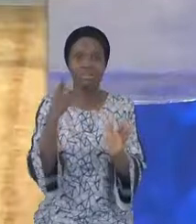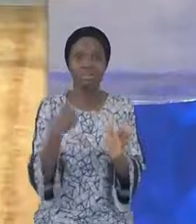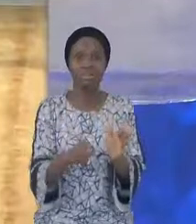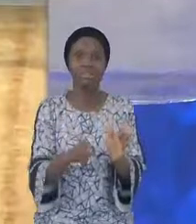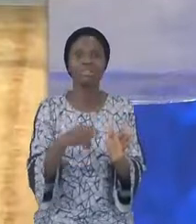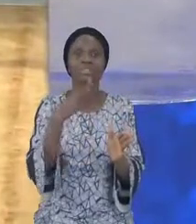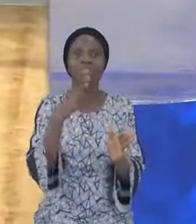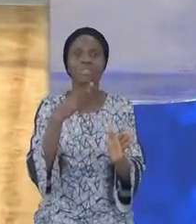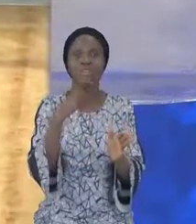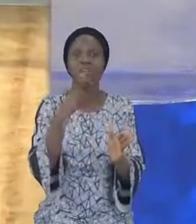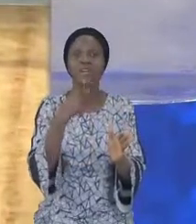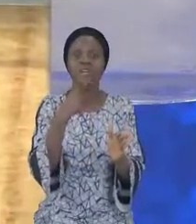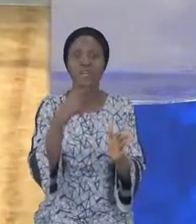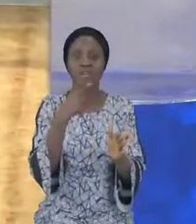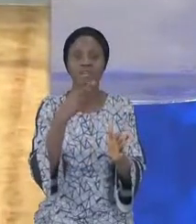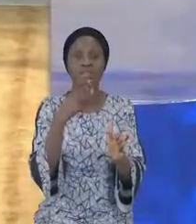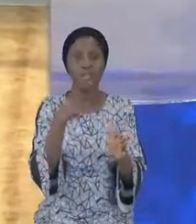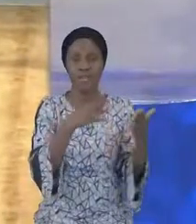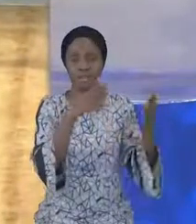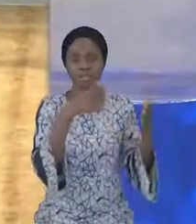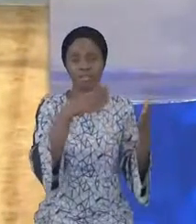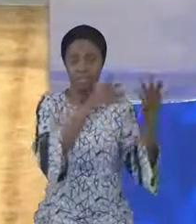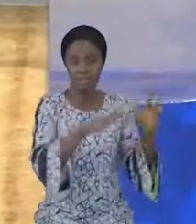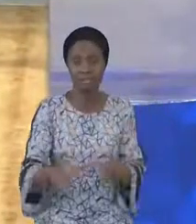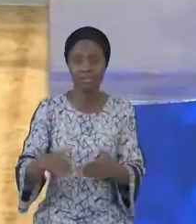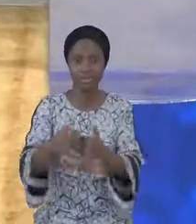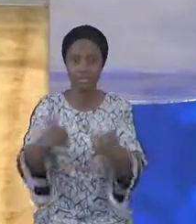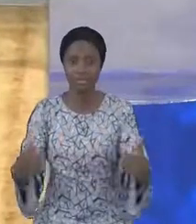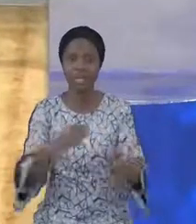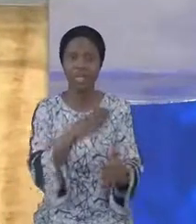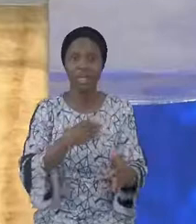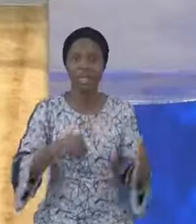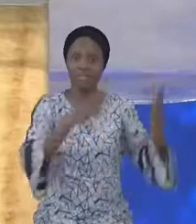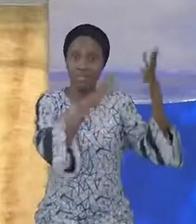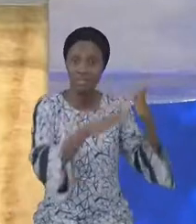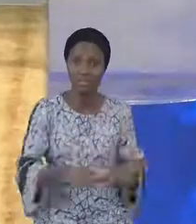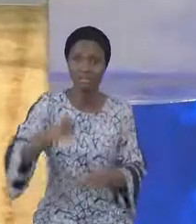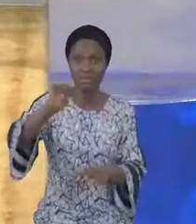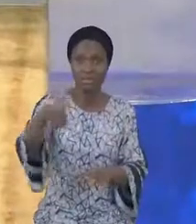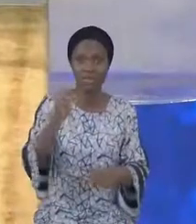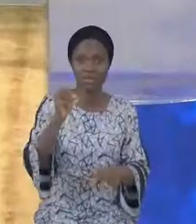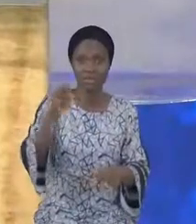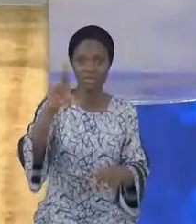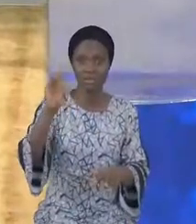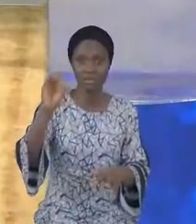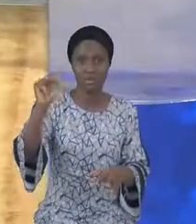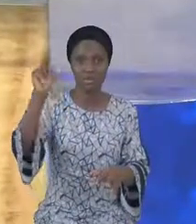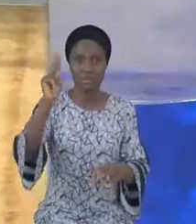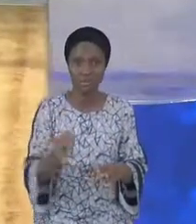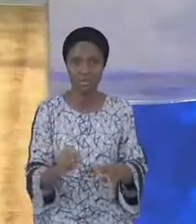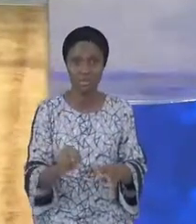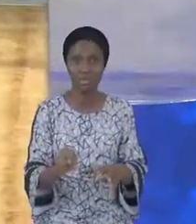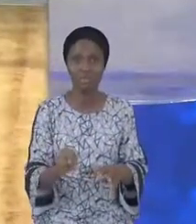la mer Rouge était divisée. Dans l'ancienne alliance, le fleuve Jourdain était divisé. Dans